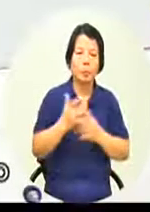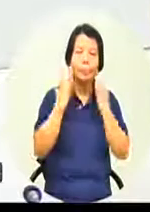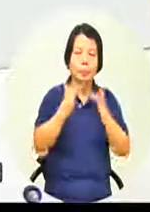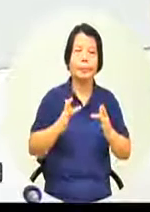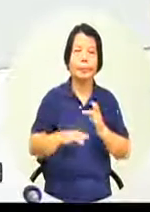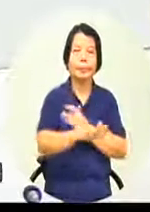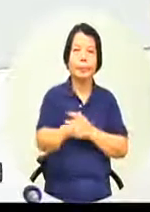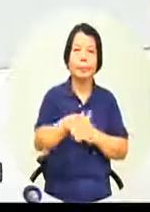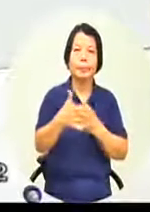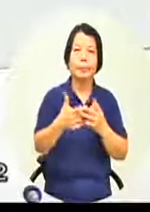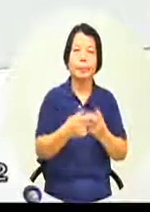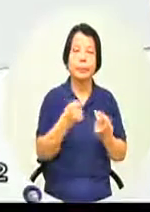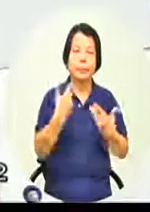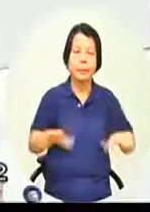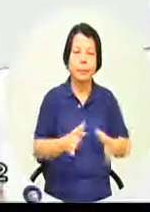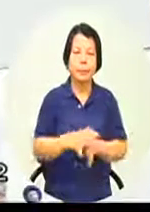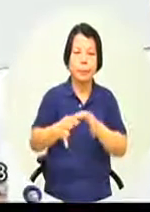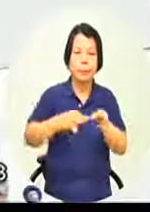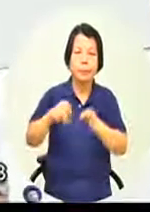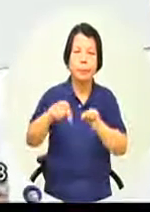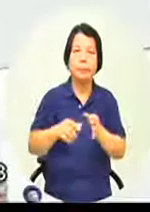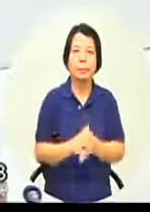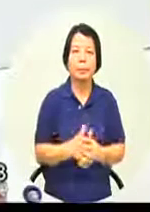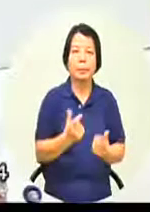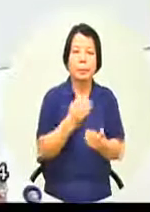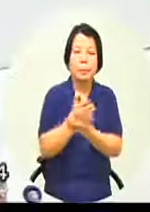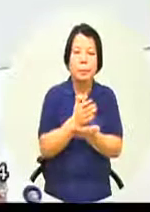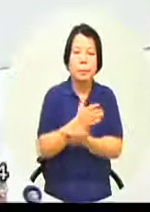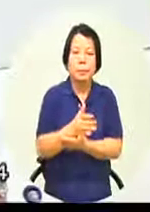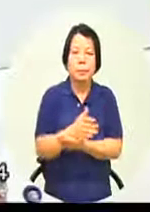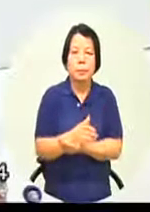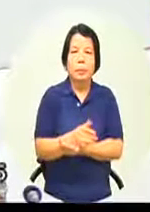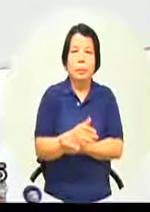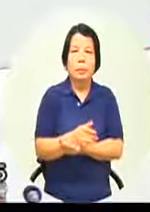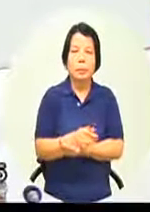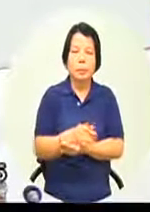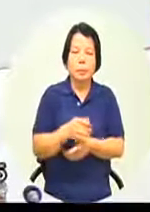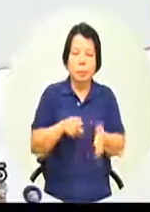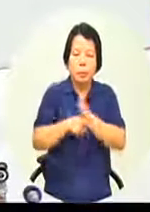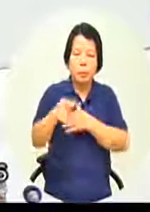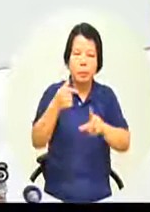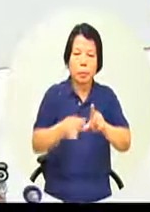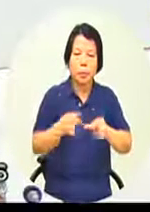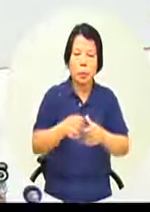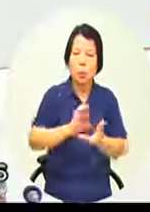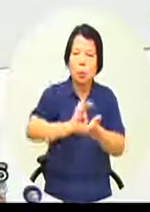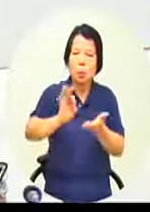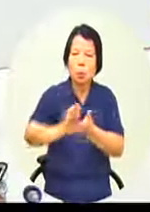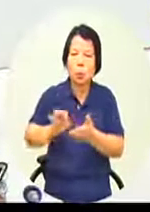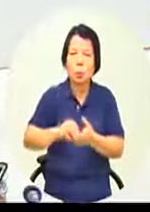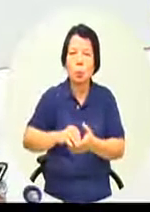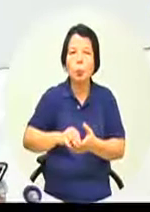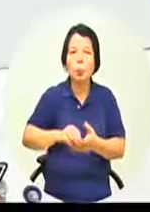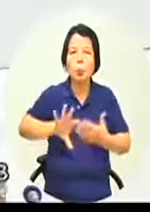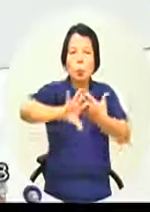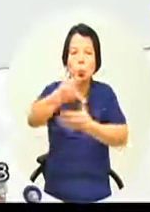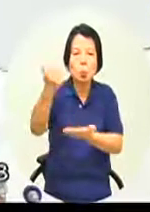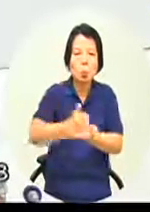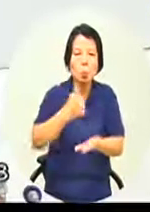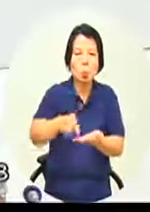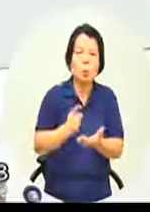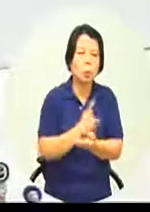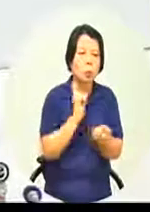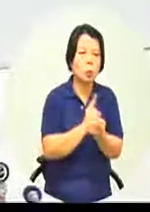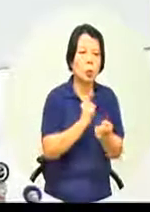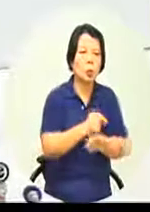多的商店也好，他们所谓的平价专区都是使用所谓进口的冷冻的蔬菜哈，那这些跟国人的